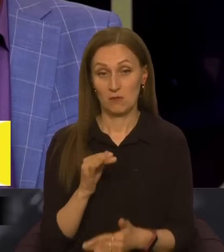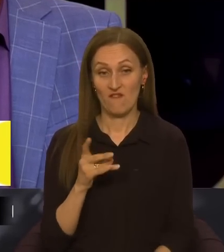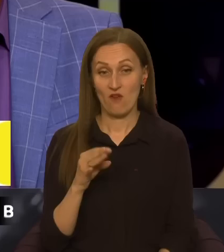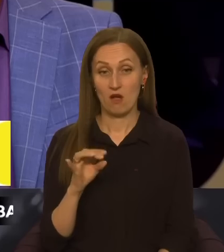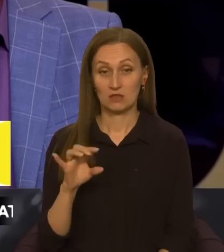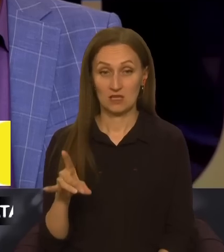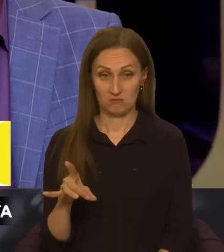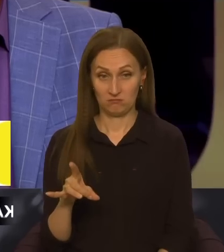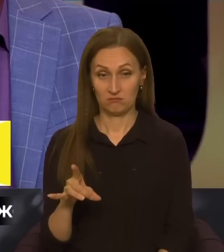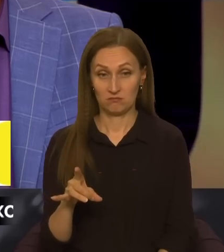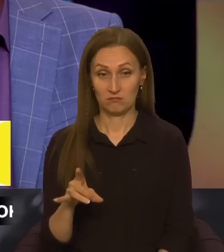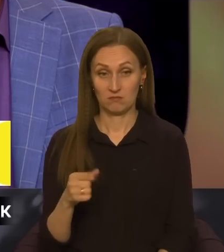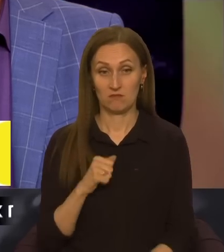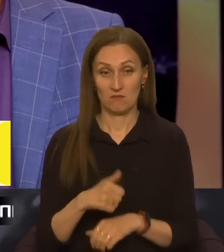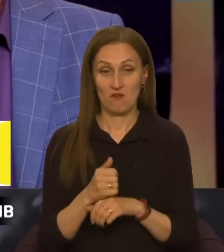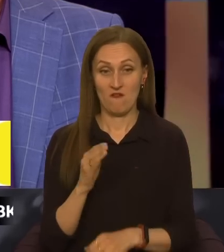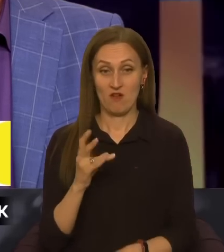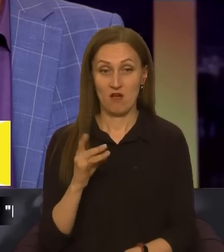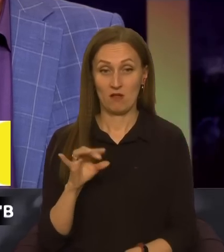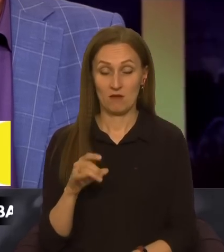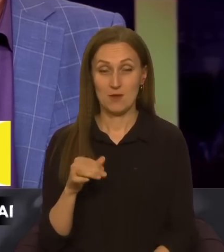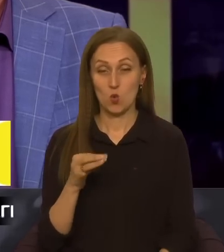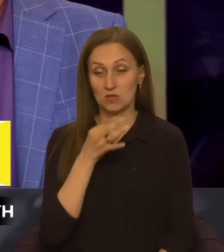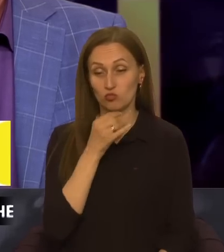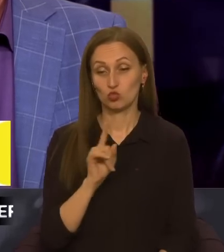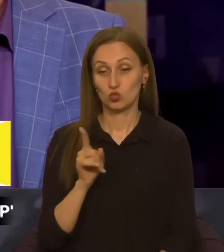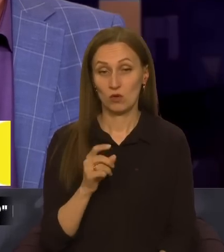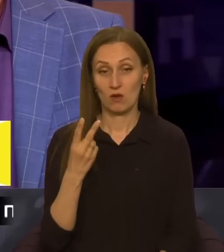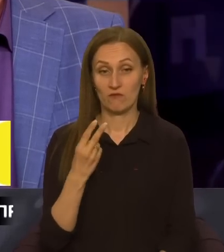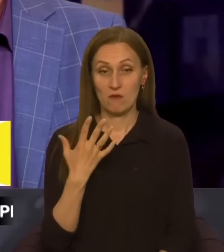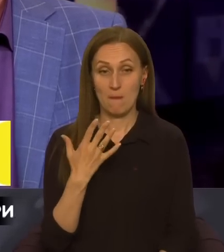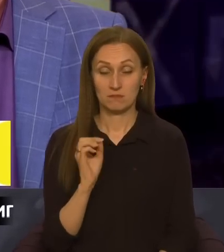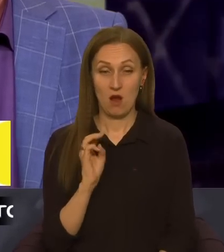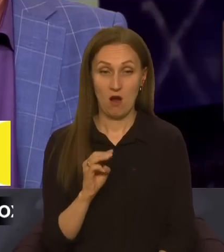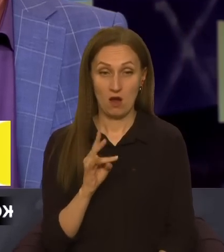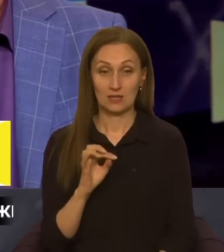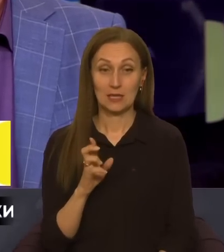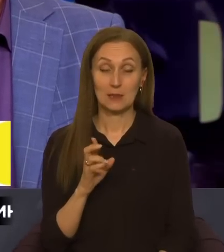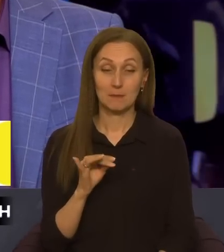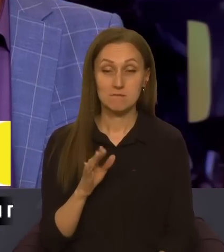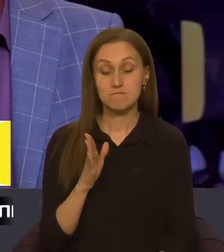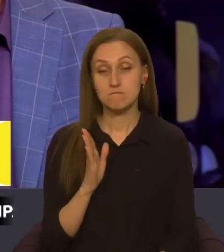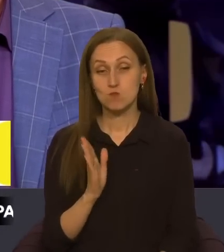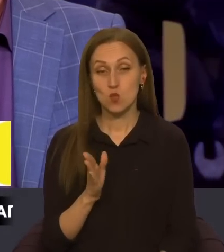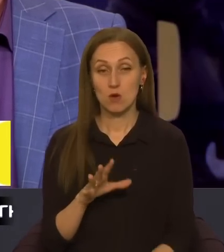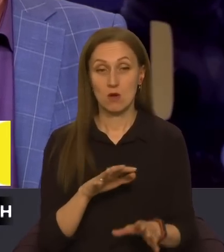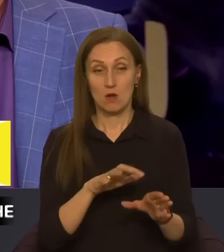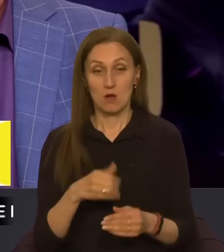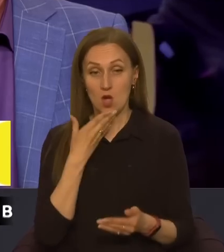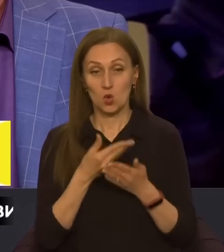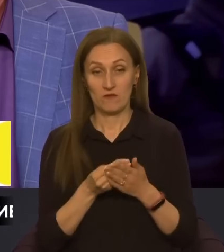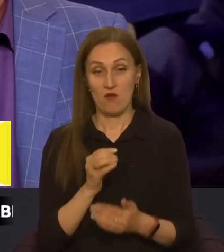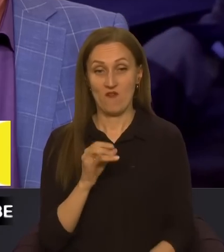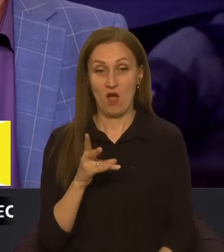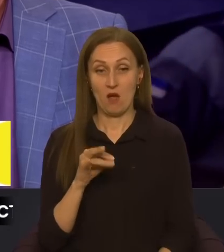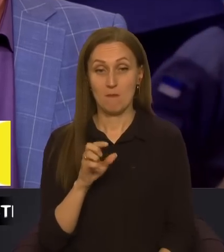«Вагнер», ватажок ПВК «Вагнер» Пригожин заявив, що він 25 травня нібито буде виводити своїх